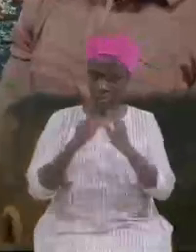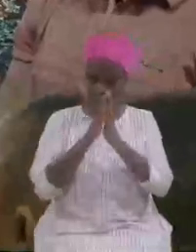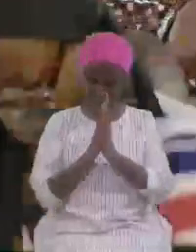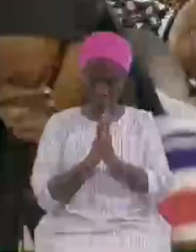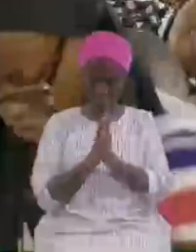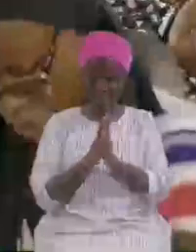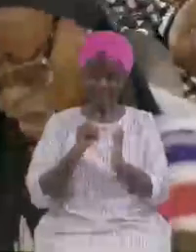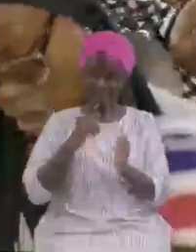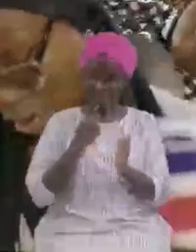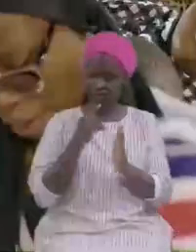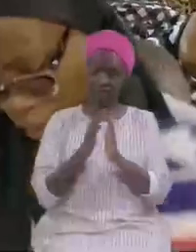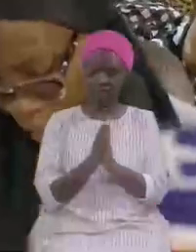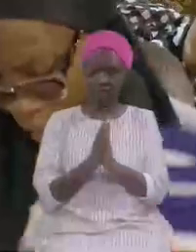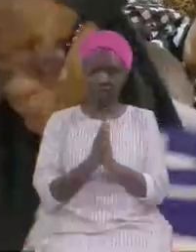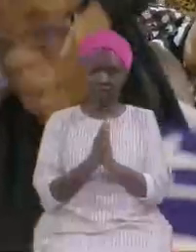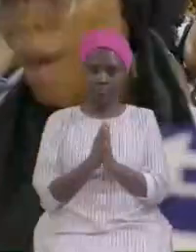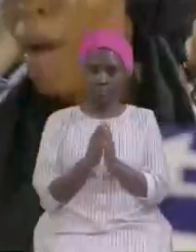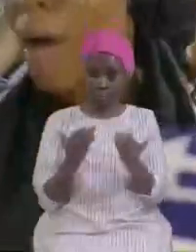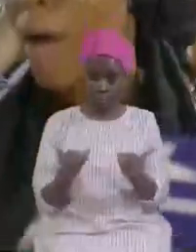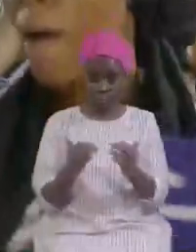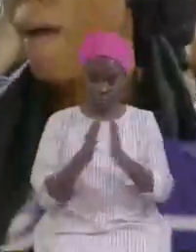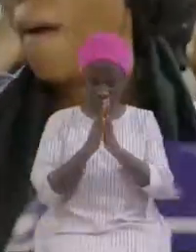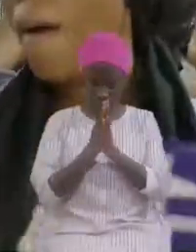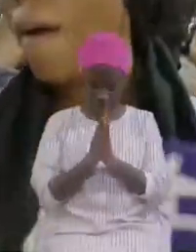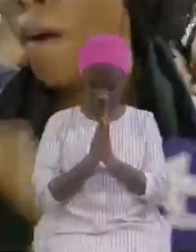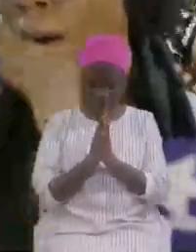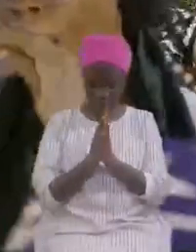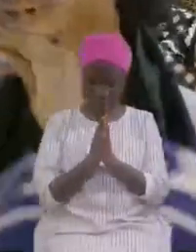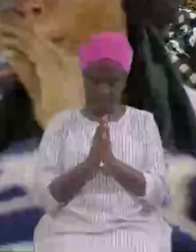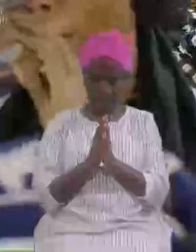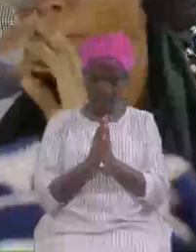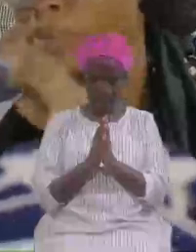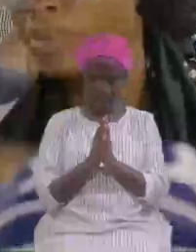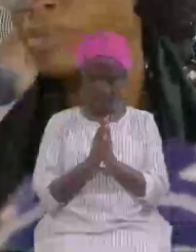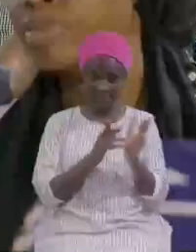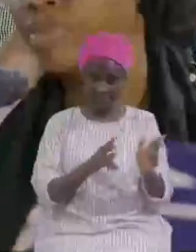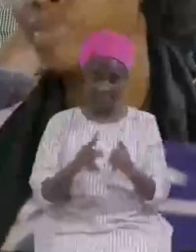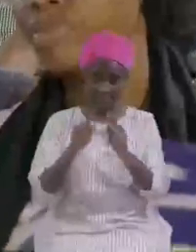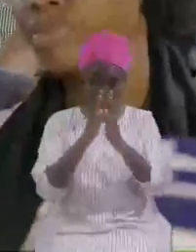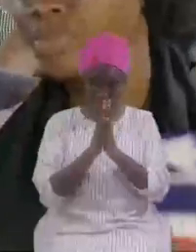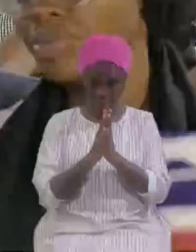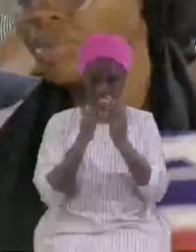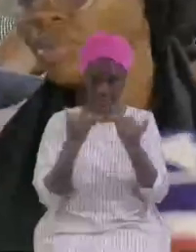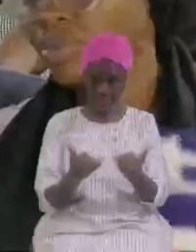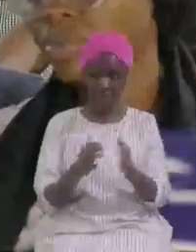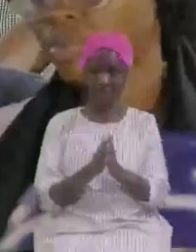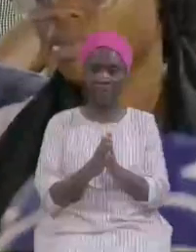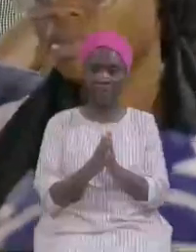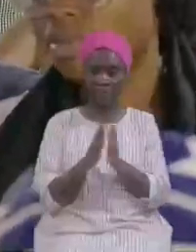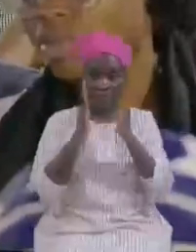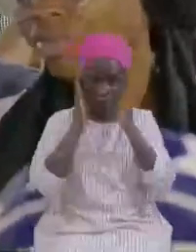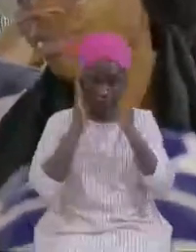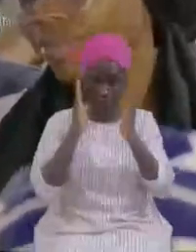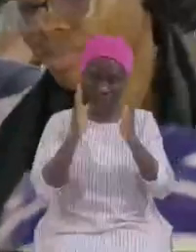les yeux fermés. La tête baissée, les yeux fermés. Le Seigneur